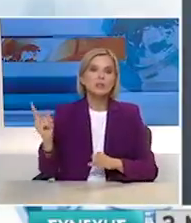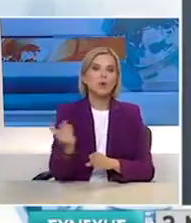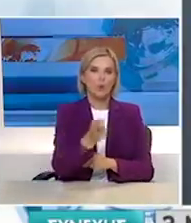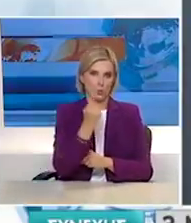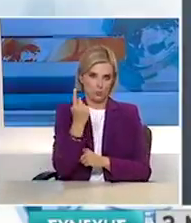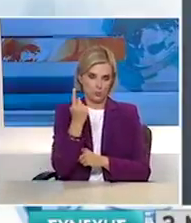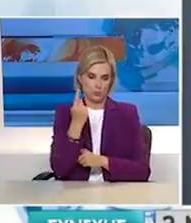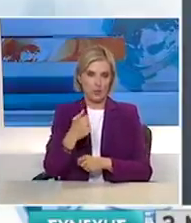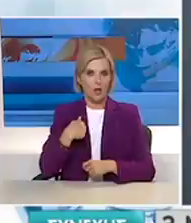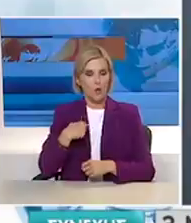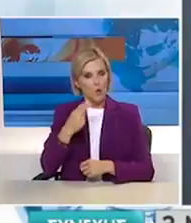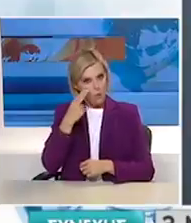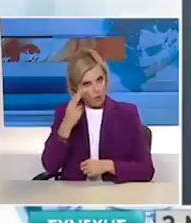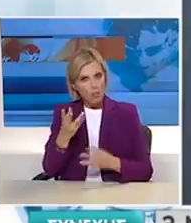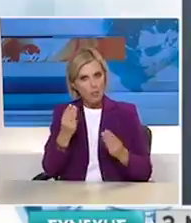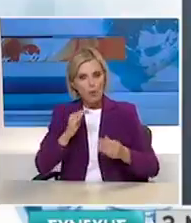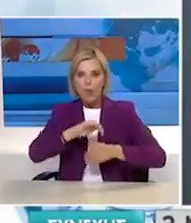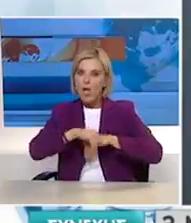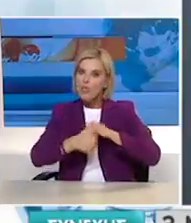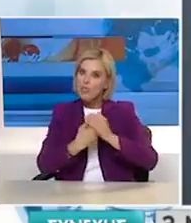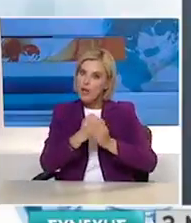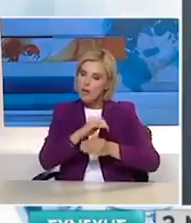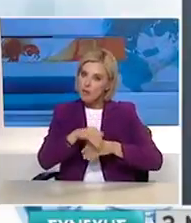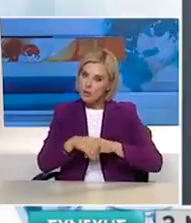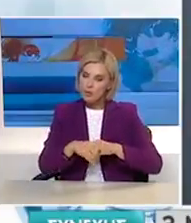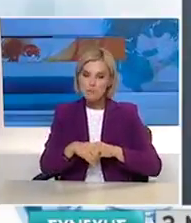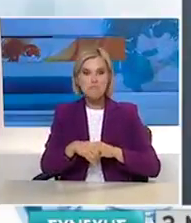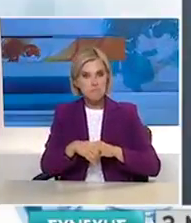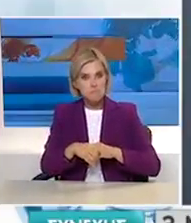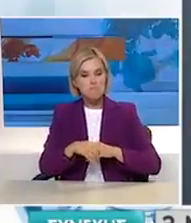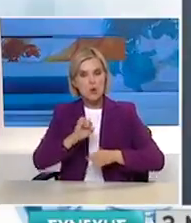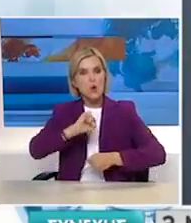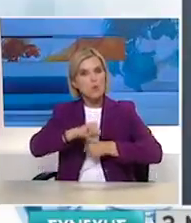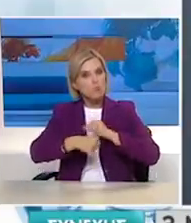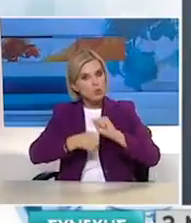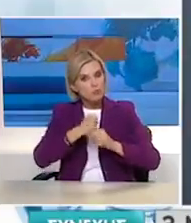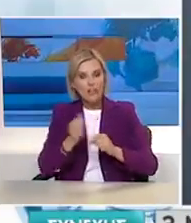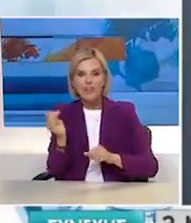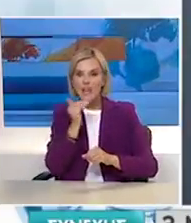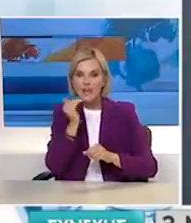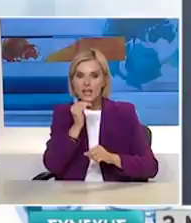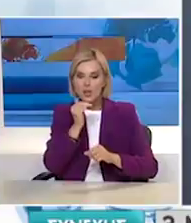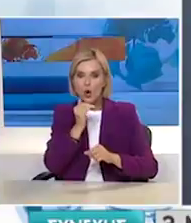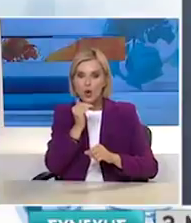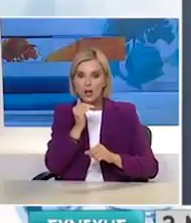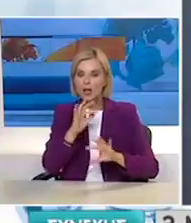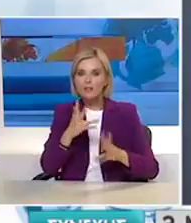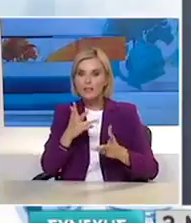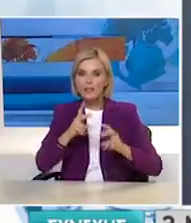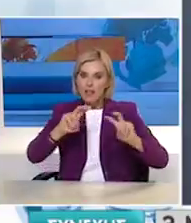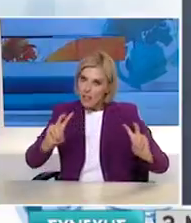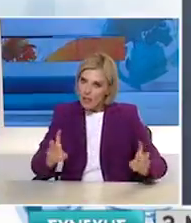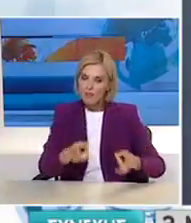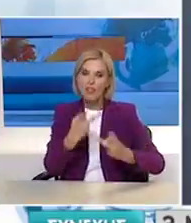Είδα και εγώ με ενδιαφέρον στα πλαίσια των προσπαθειών για ανάπτυξη εμβολίου να γίνονται κάποιες ταχείες κινήσεις από